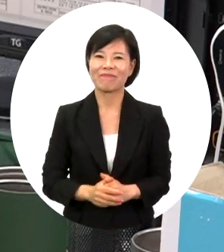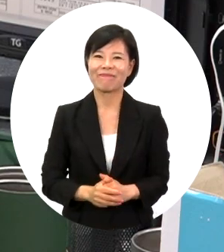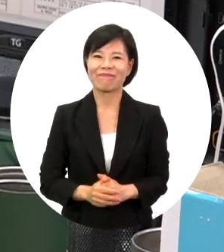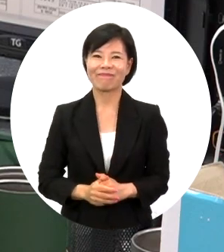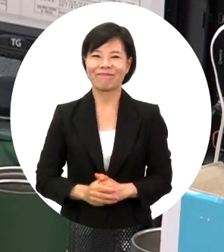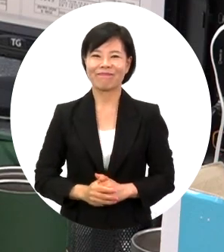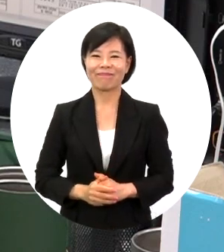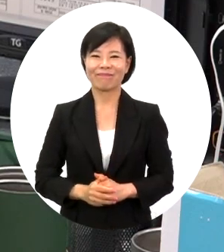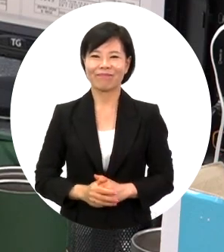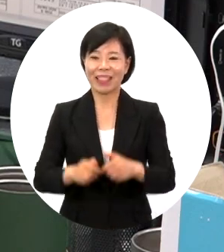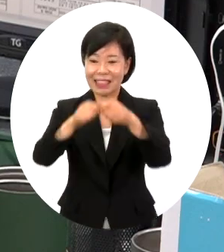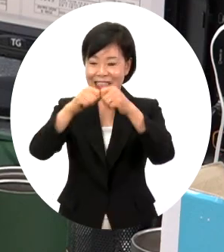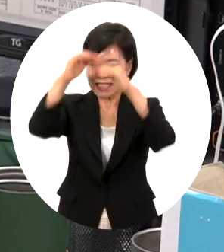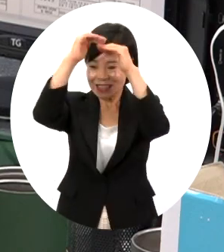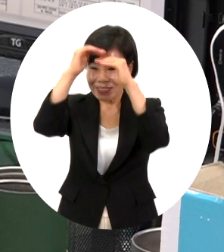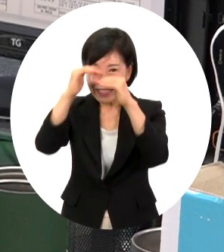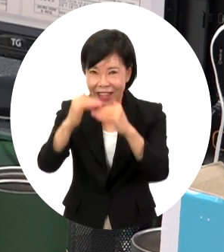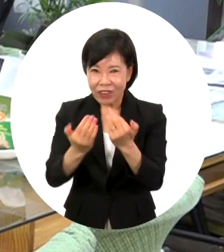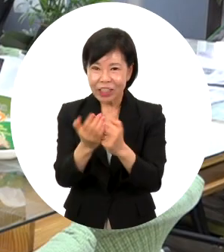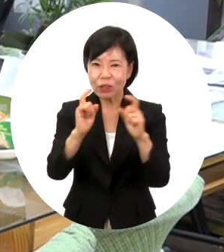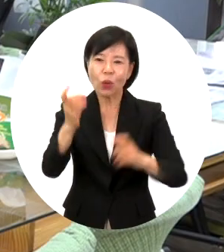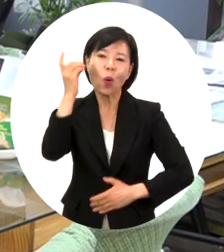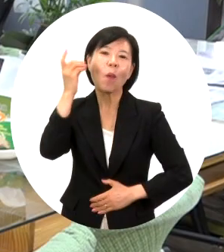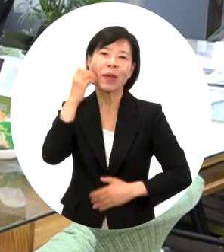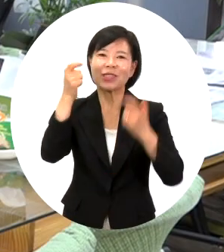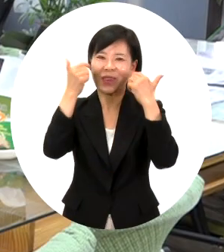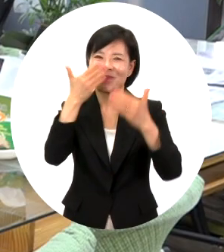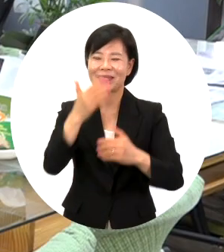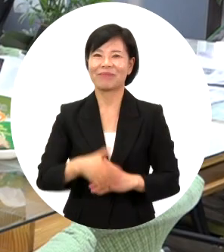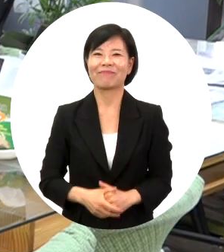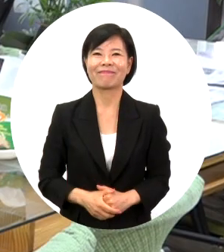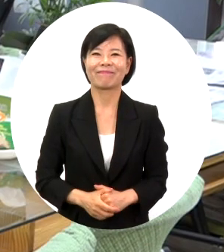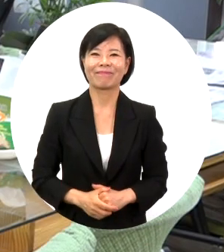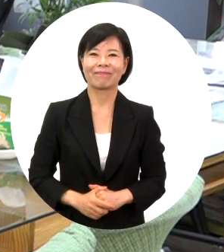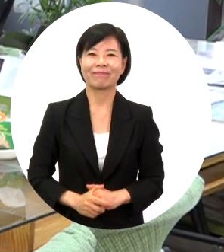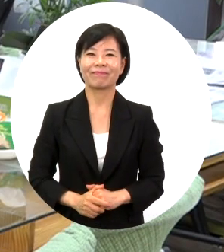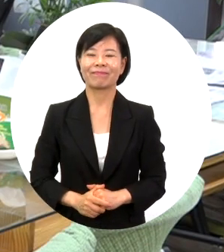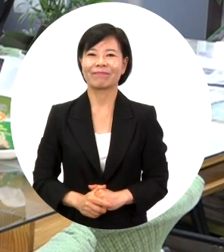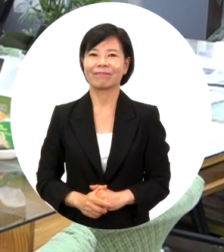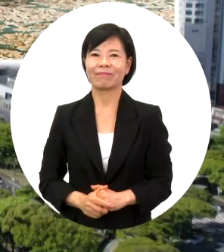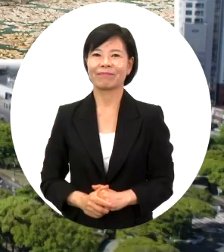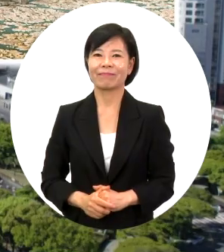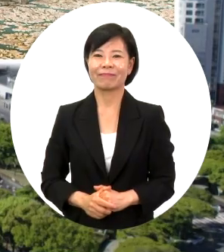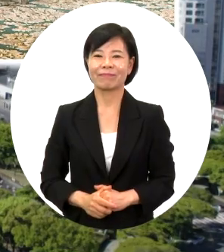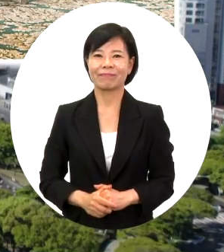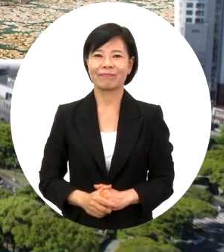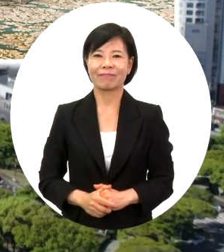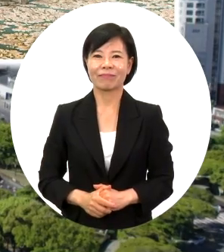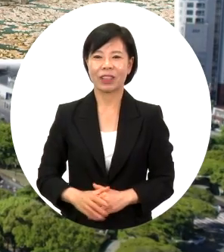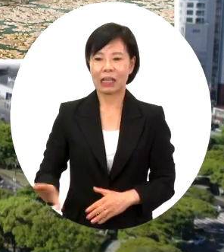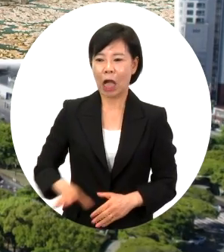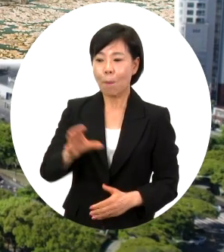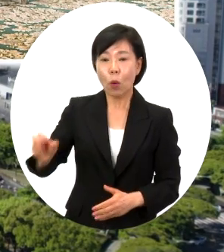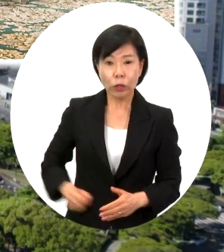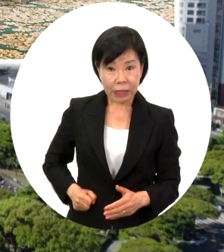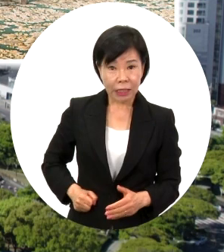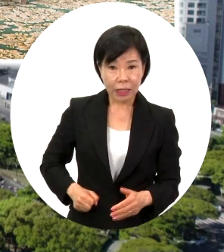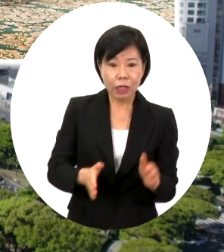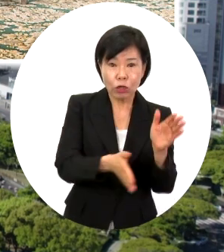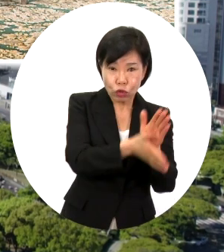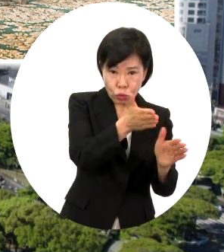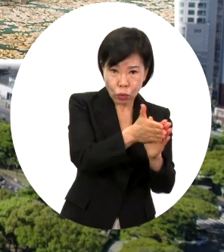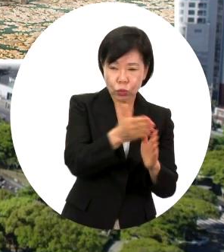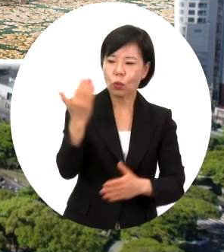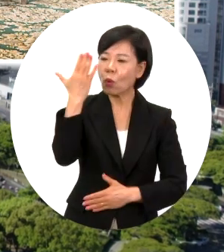신청하시면 됩니다. 자세한 사항은 제주도 누리집에서 확인할 수 있습니다. 다음은 캄보디아